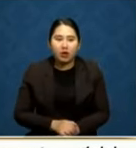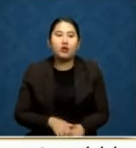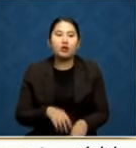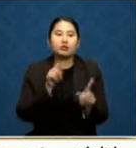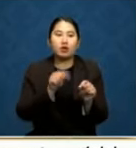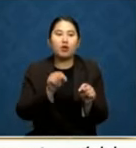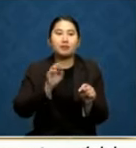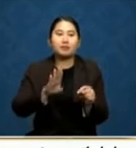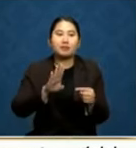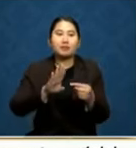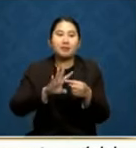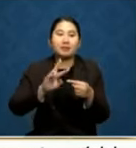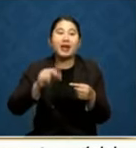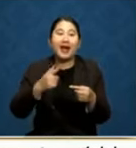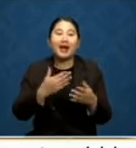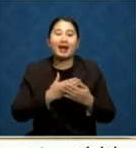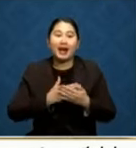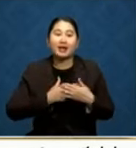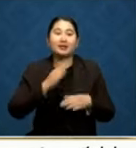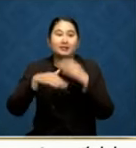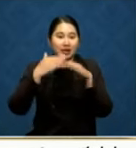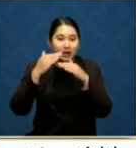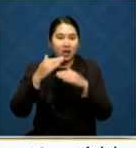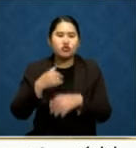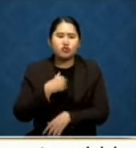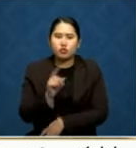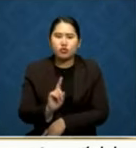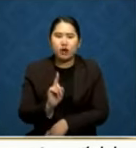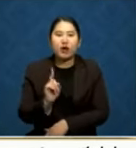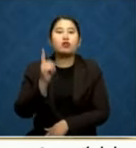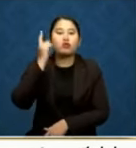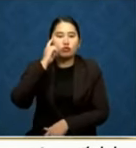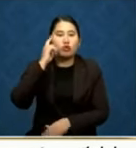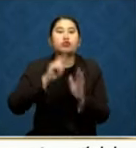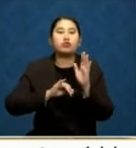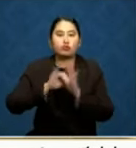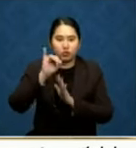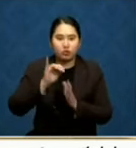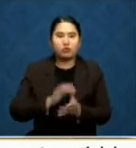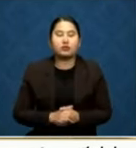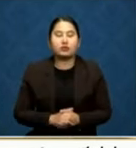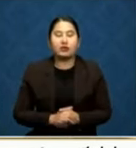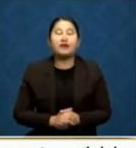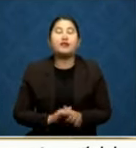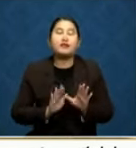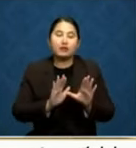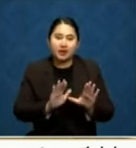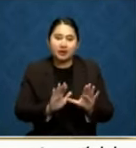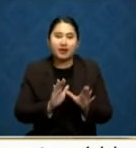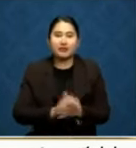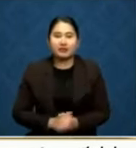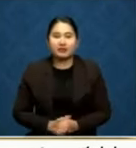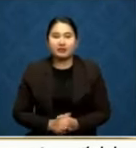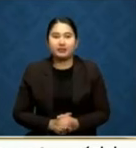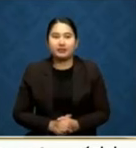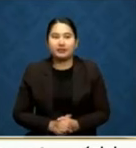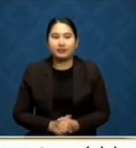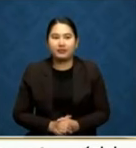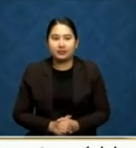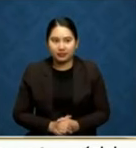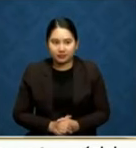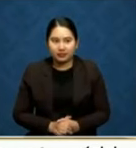ัฒนาว่ากหนอยได้ไหมวอยู่ตรงไหนผมจะได้ไปกันถูกฝากไปด้วยนะครับทุก afford Patt